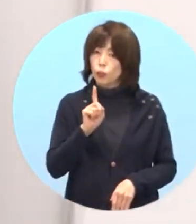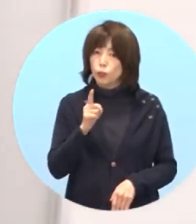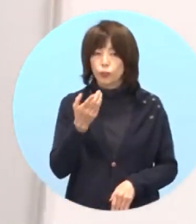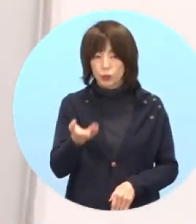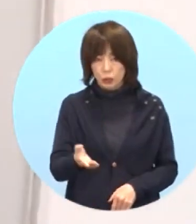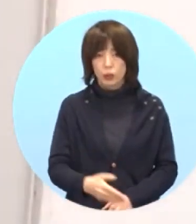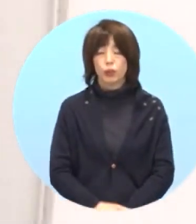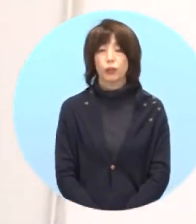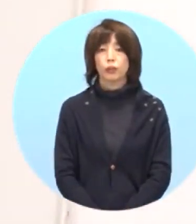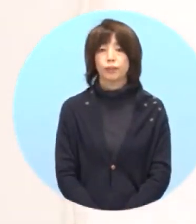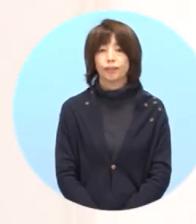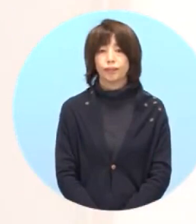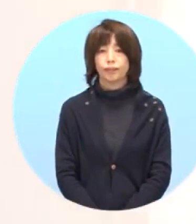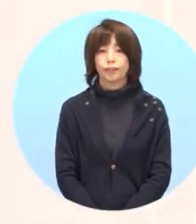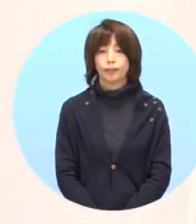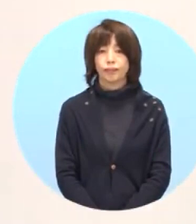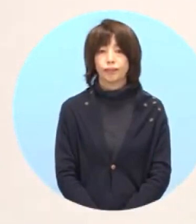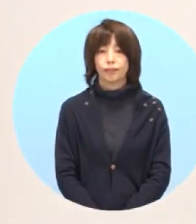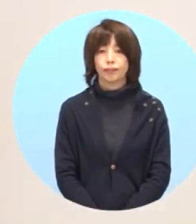う？